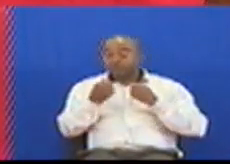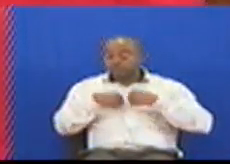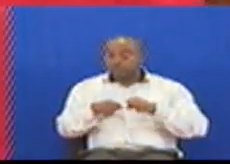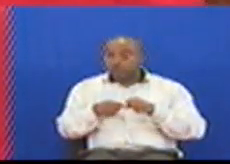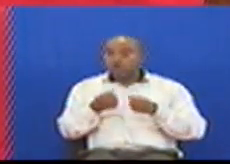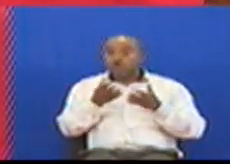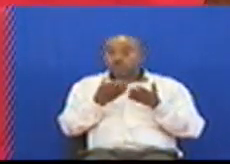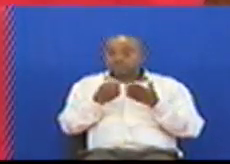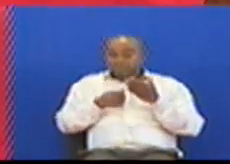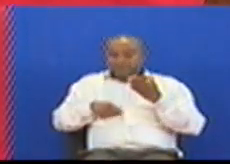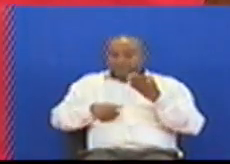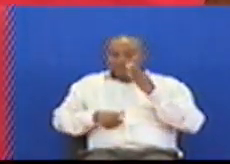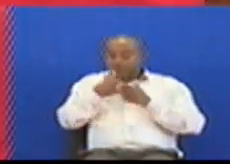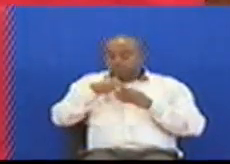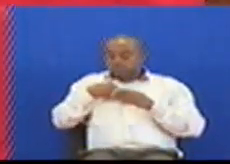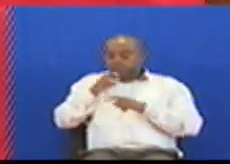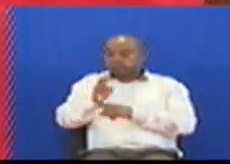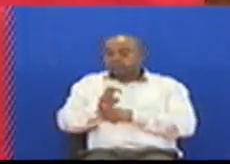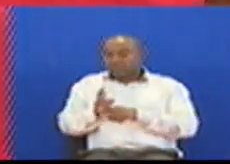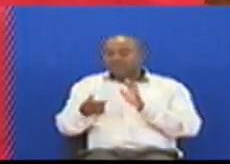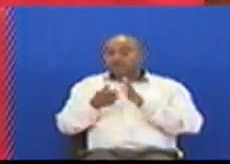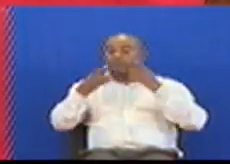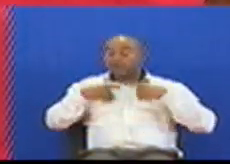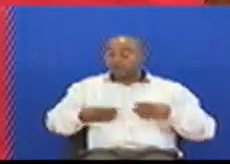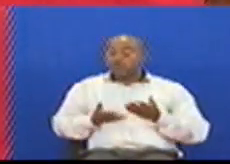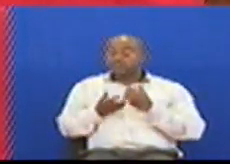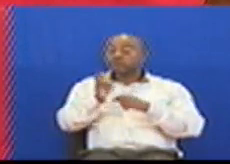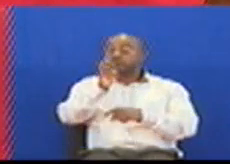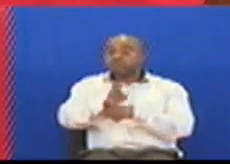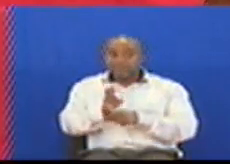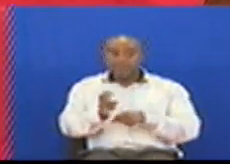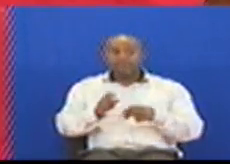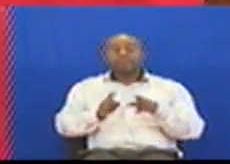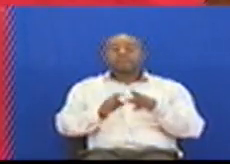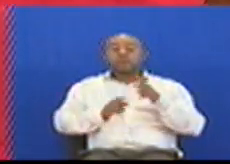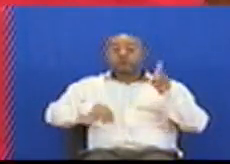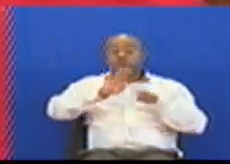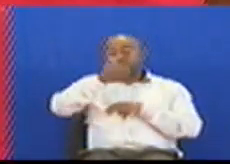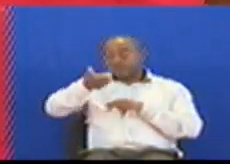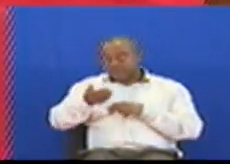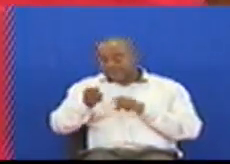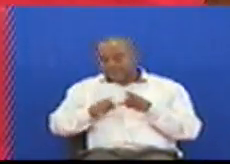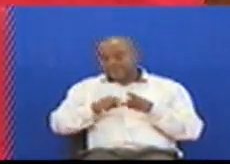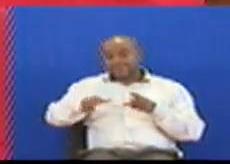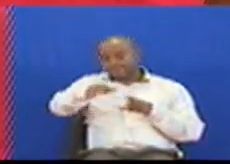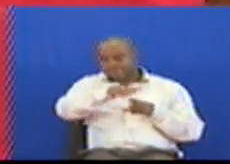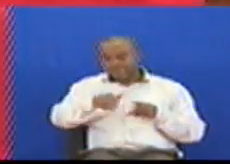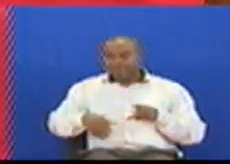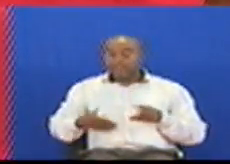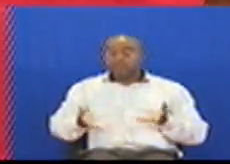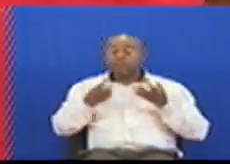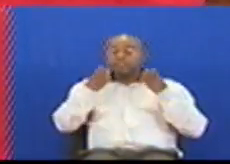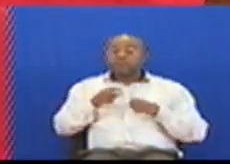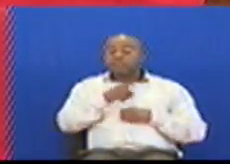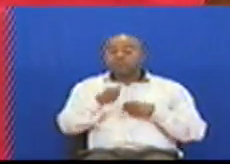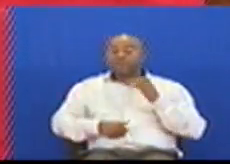wetu walioko kwenye maeneo ya chini, hasa madiwani, wenye viti wa vijiji na wenye viti wa vitongoji. na bahati mbaya sana viongozi wetu